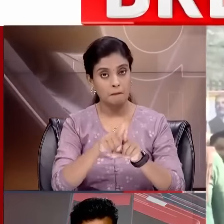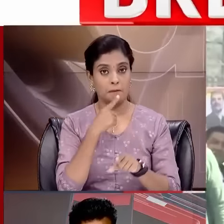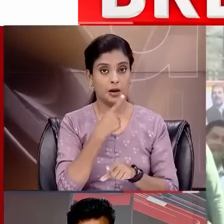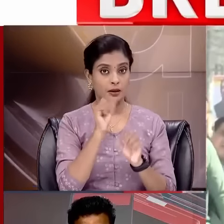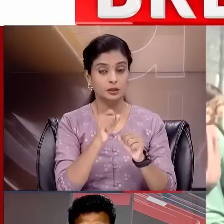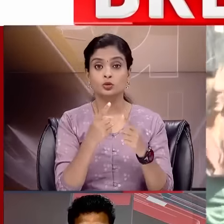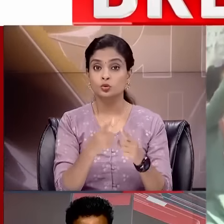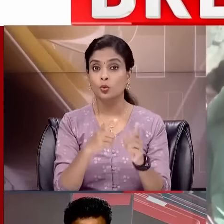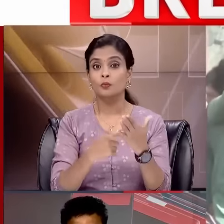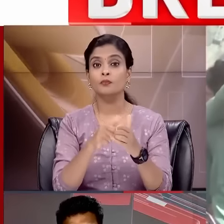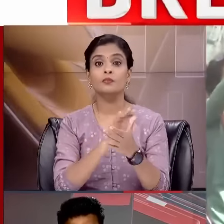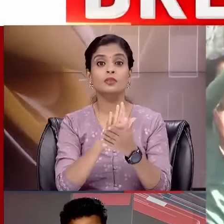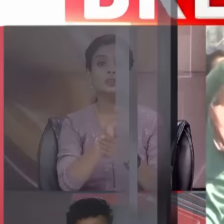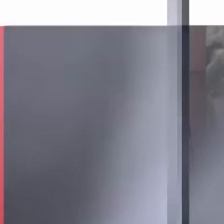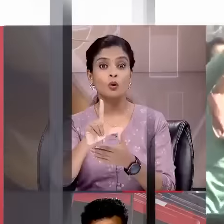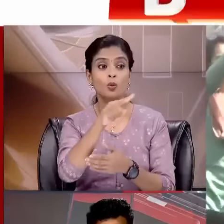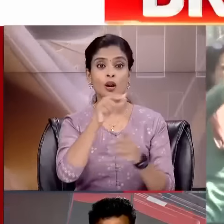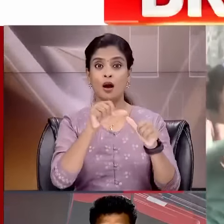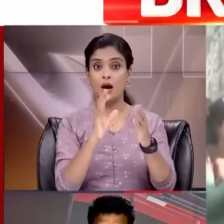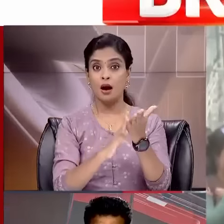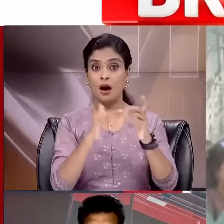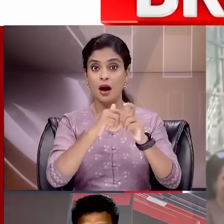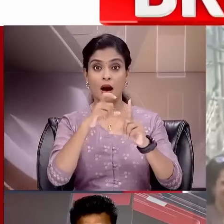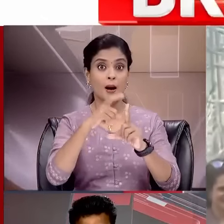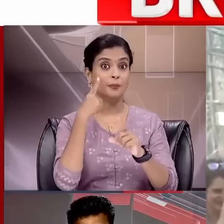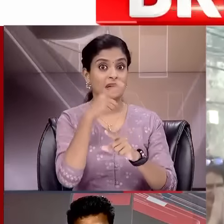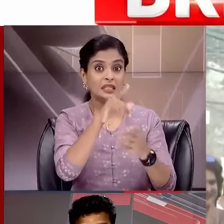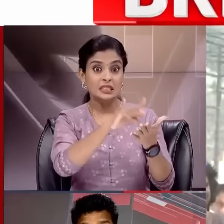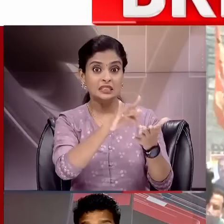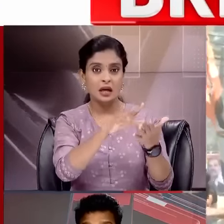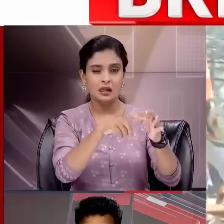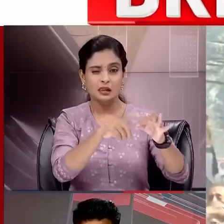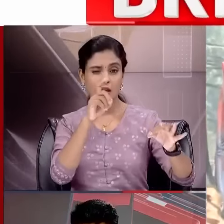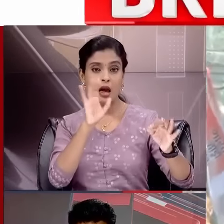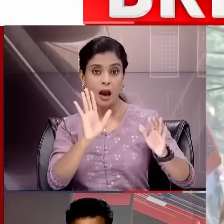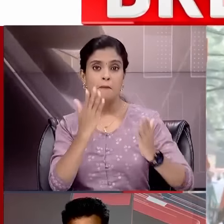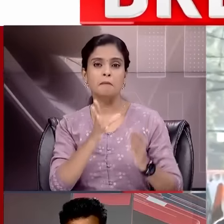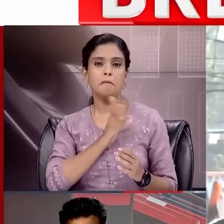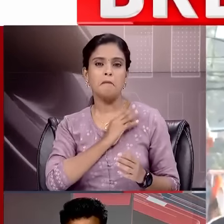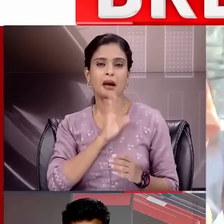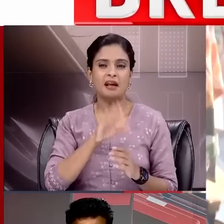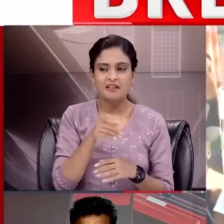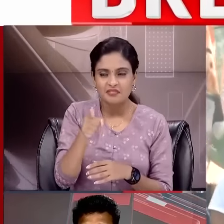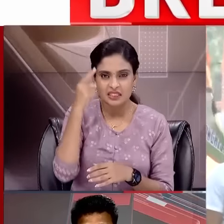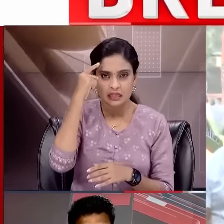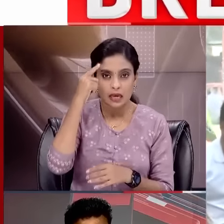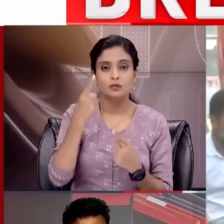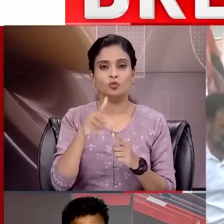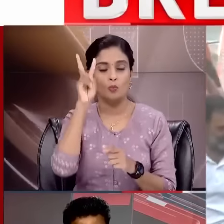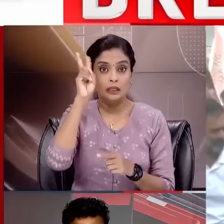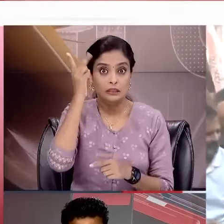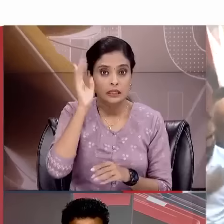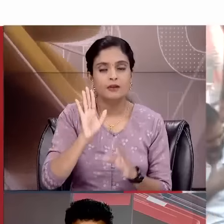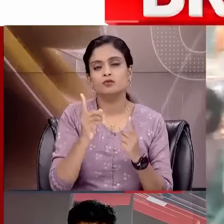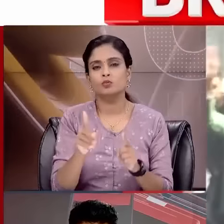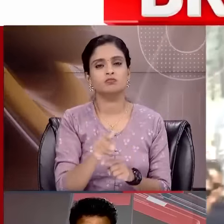രാഹുൽ അമേട്ടി വിട്ട് മറ്റൊരു മണ്ഡലത്തിലേക്ക് പോകുന്നത് അത് പേടികൊണ്ട് പോകുന്നതാണ് എന്ന വിലയിരുത്തൽ ലോക്സഭാ തെരഞ്ഞെടുപ്പ് ഉണ്ടാകും അത് പാടില്ല അമേട്ടിയിൽ